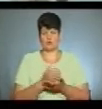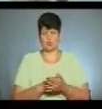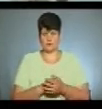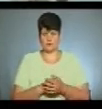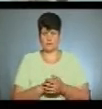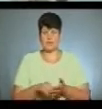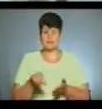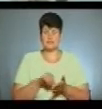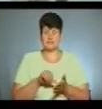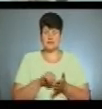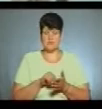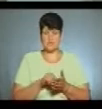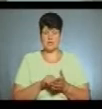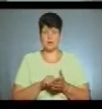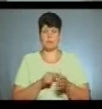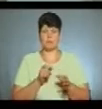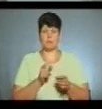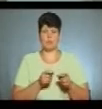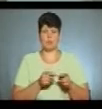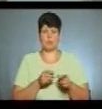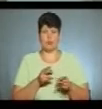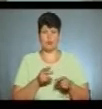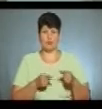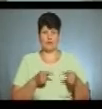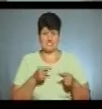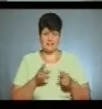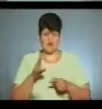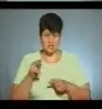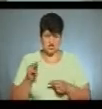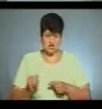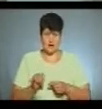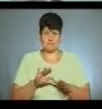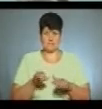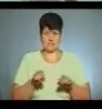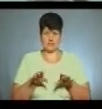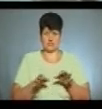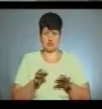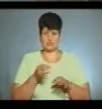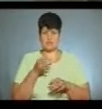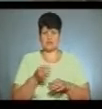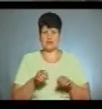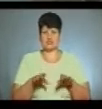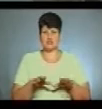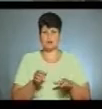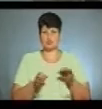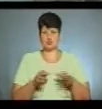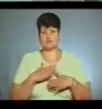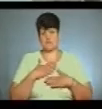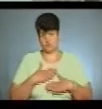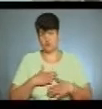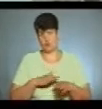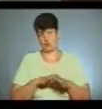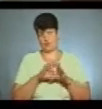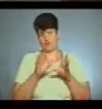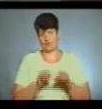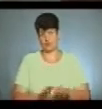сторони позивача Тернопільської обласної ради Світлана Піган після оголошення рішення суду сказала: «Рішенням суду ми задоволені цілком і